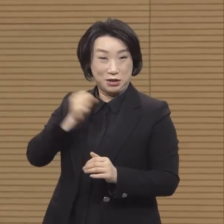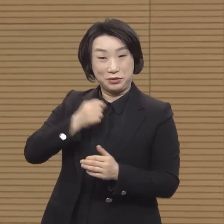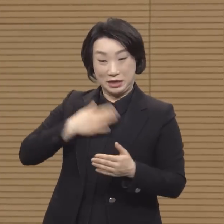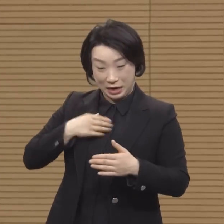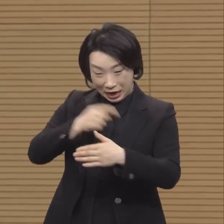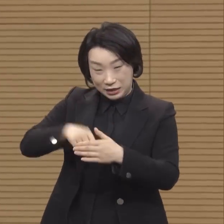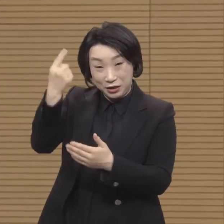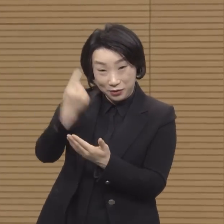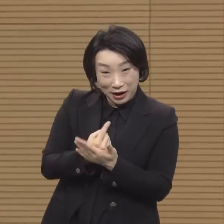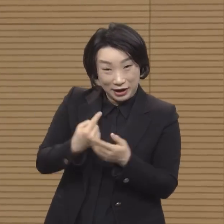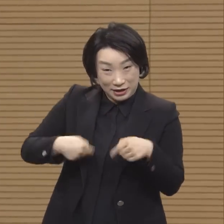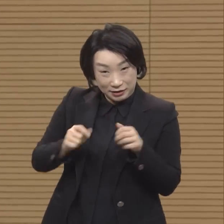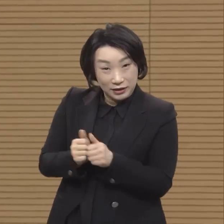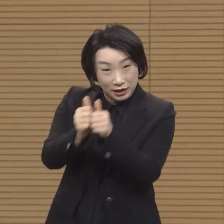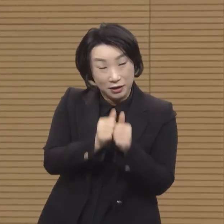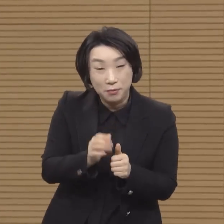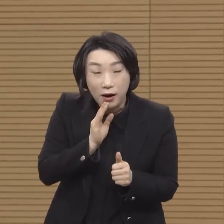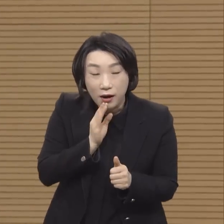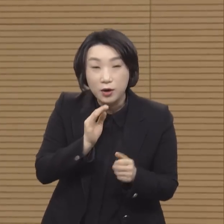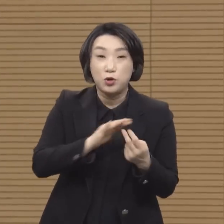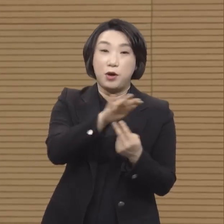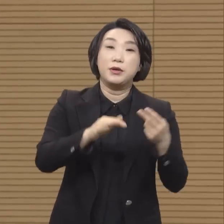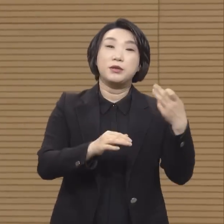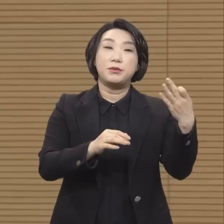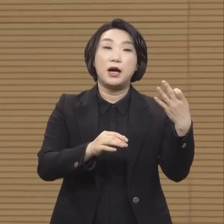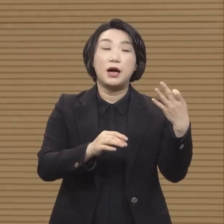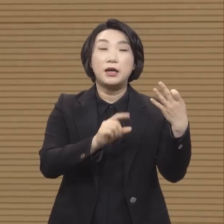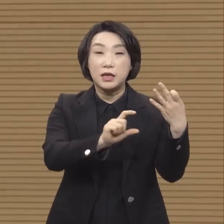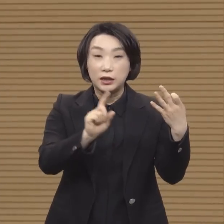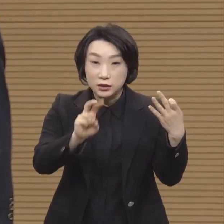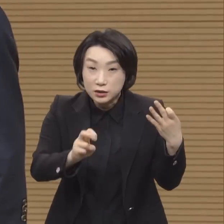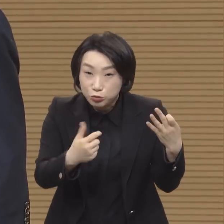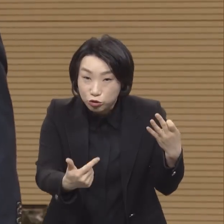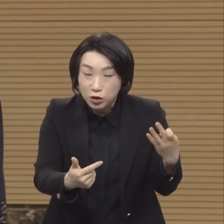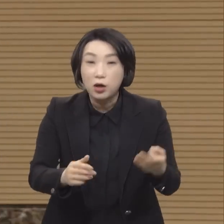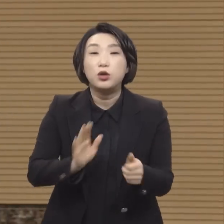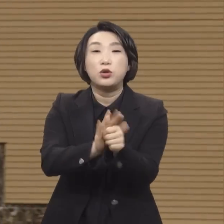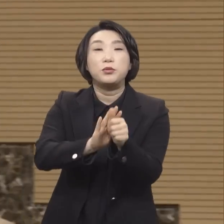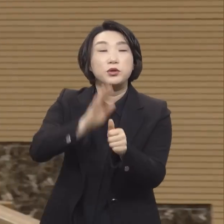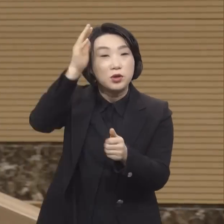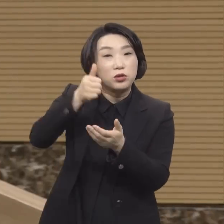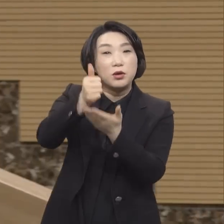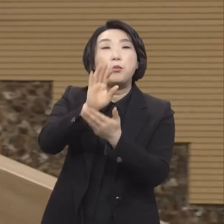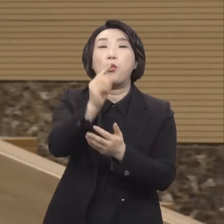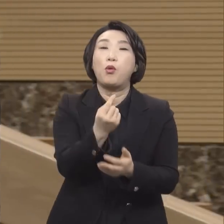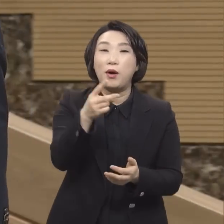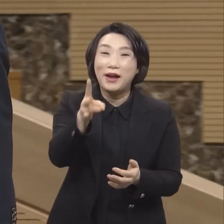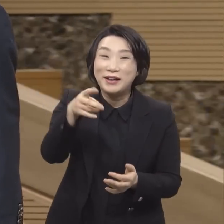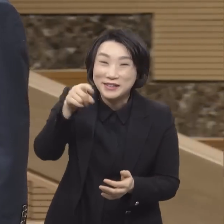오셔서 또 요한복음 14장 26절에 보혜사 곧 내 이름으로 보내신 성령 그가 오실